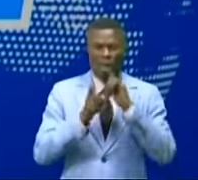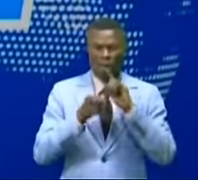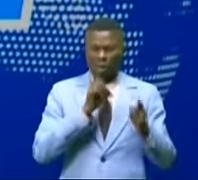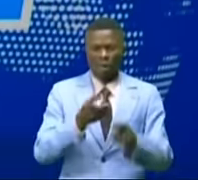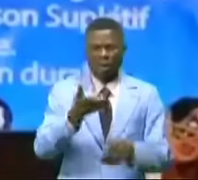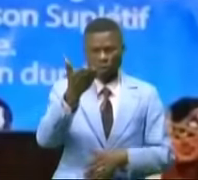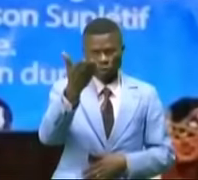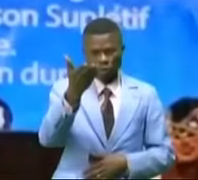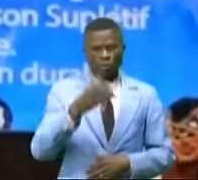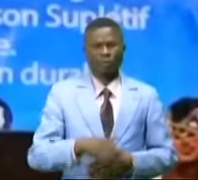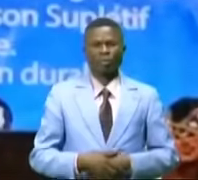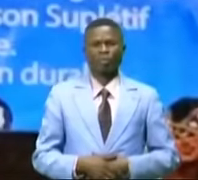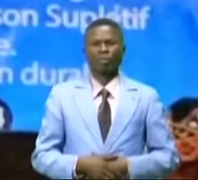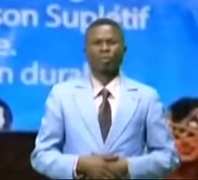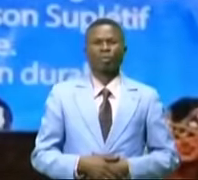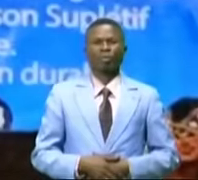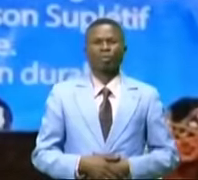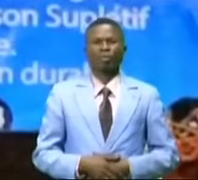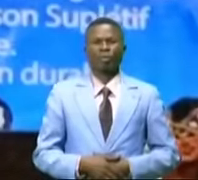Dumbu.